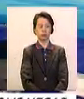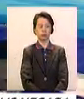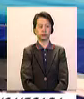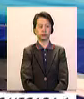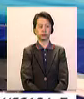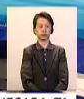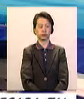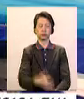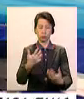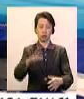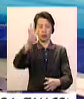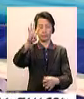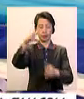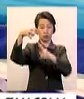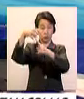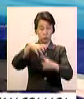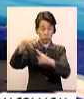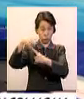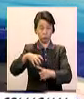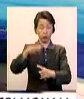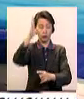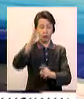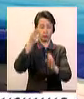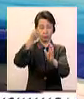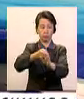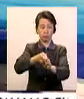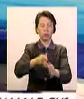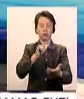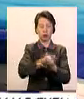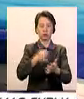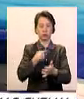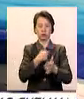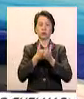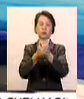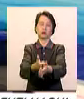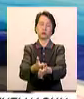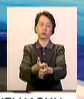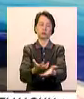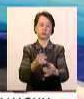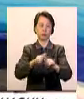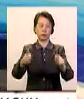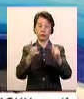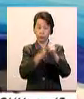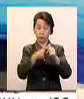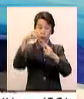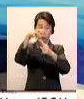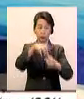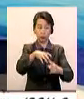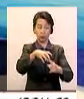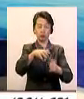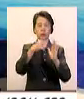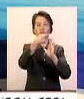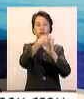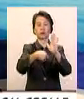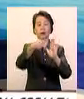Dah ada 4 kejohanan lah. Yang itu pun kita masih ikut kita punya tu lah. Tapi first kejohanan kata saya Sri Lanka